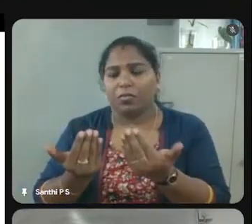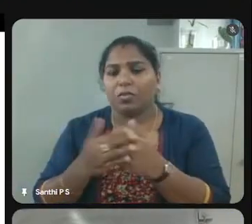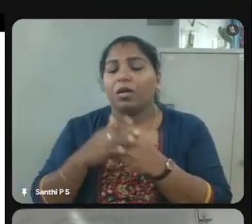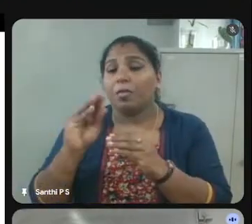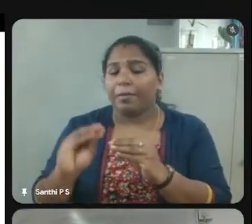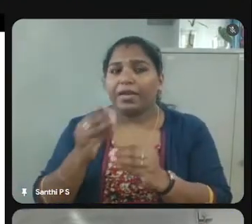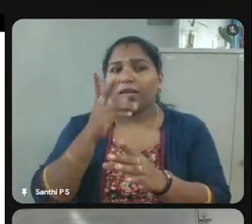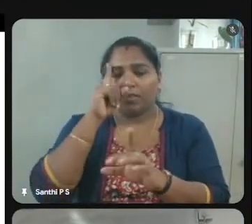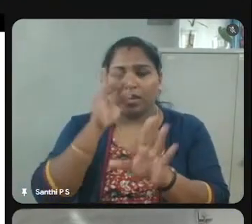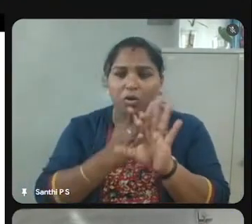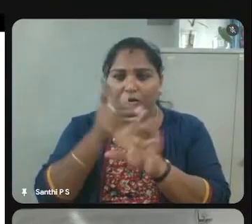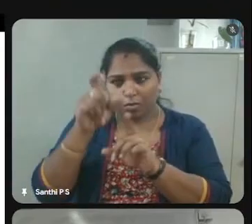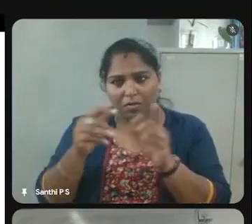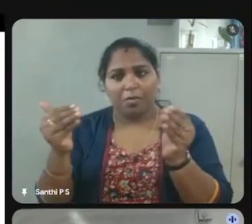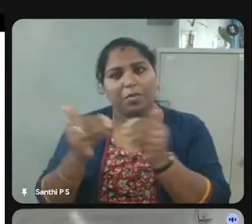ചെയ്താലേ അറിയുള്ളൂ കേട്ടോ.